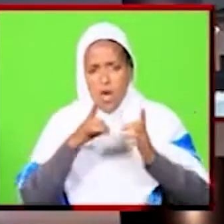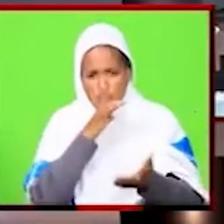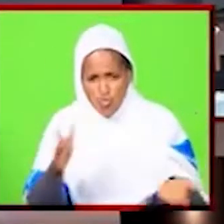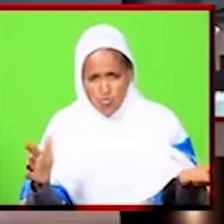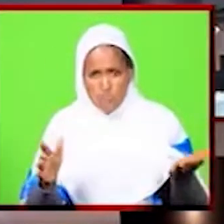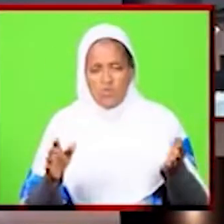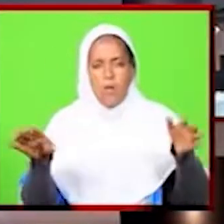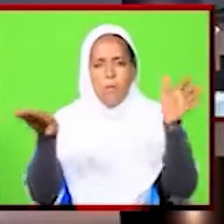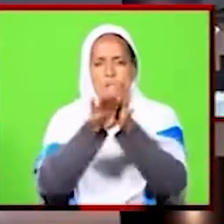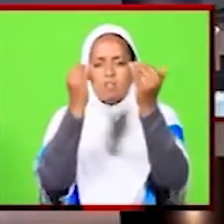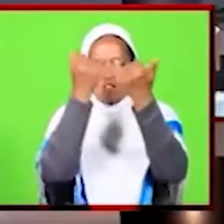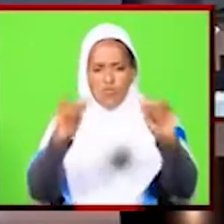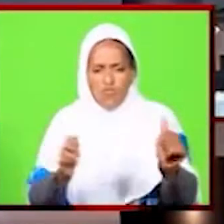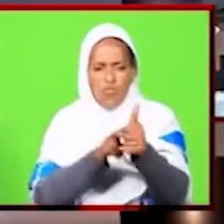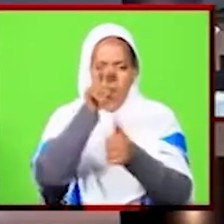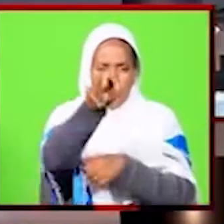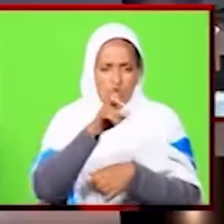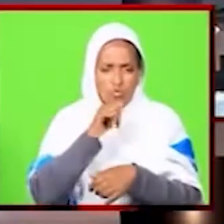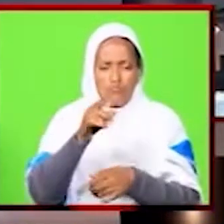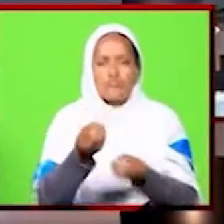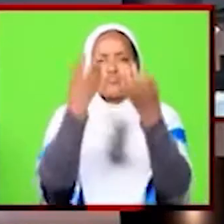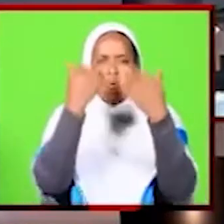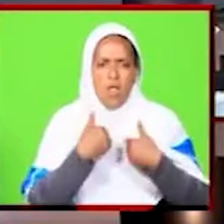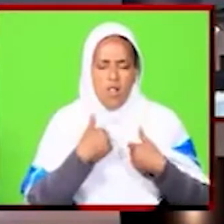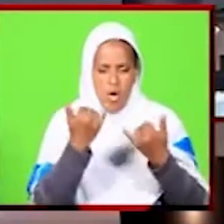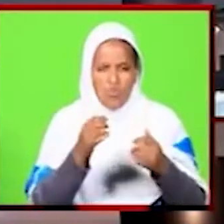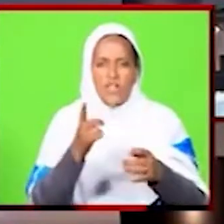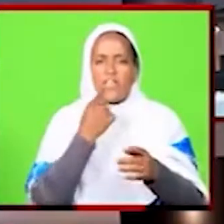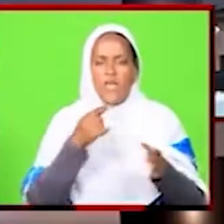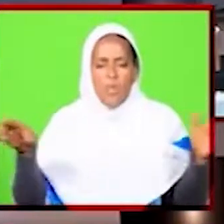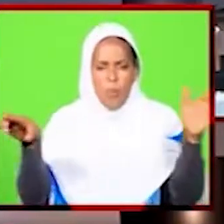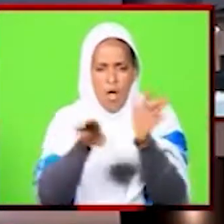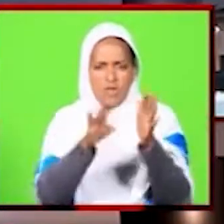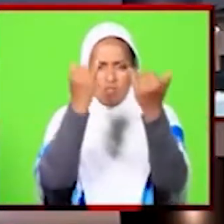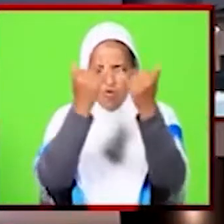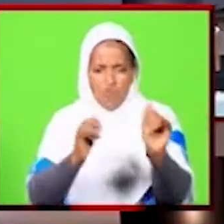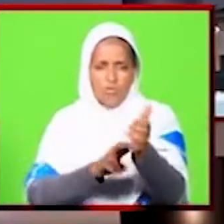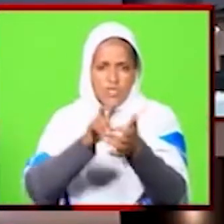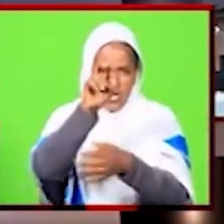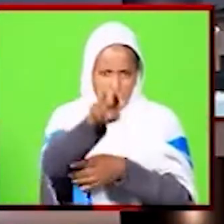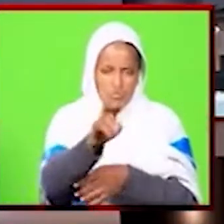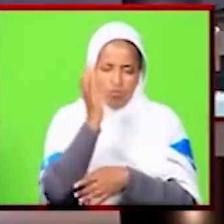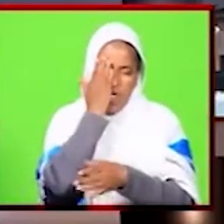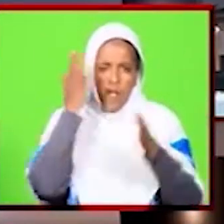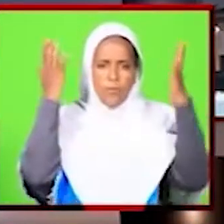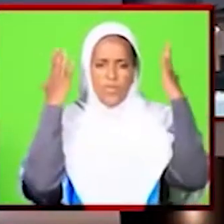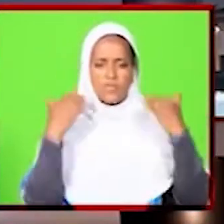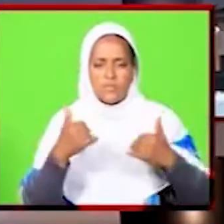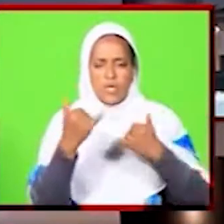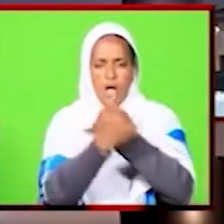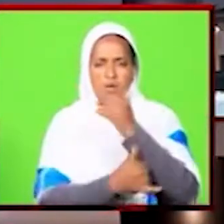ነው፣ እስራኤላውያን ግብፅም አልኖሩም፣ ቀይ ባህርም ተከፍሎ አልተሻገሩም የሚሉ ብዙዎች ነበሩ። አሁን ግን ቀይ ባህር ተከፍሎ